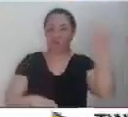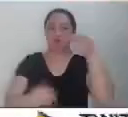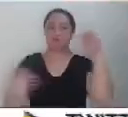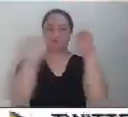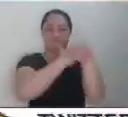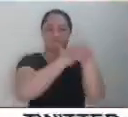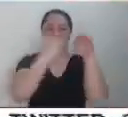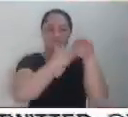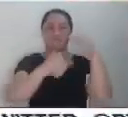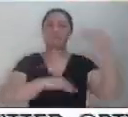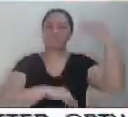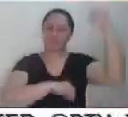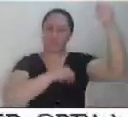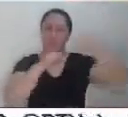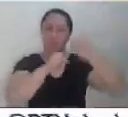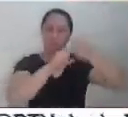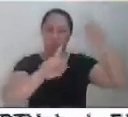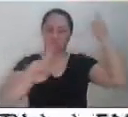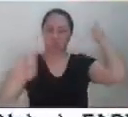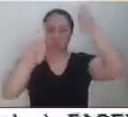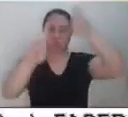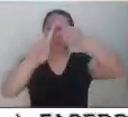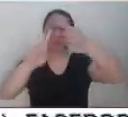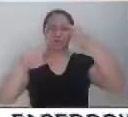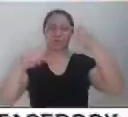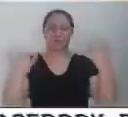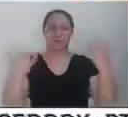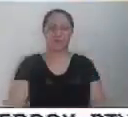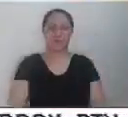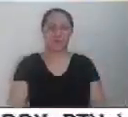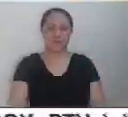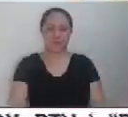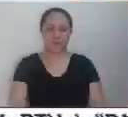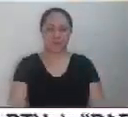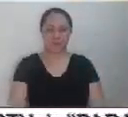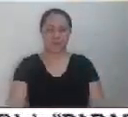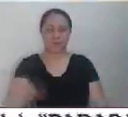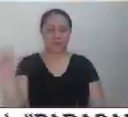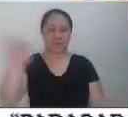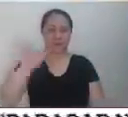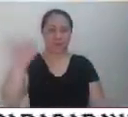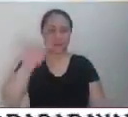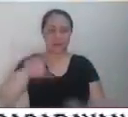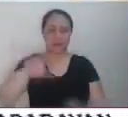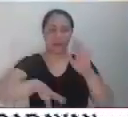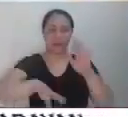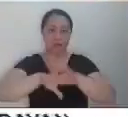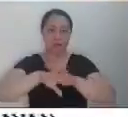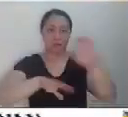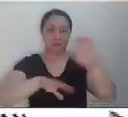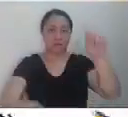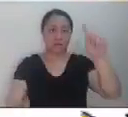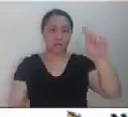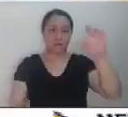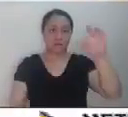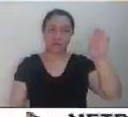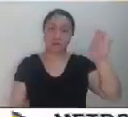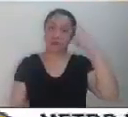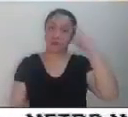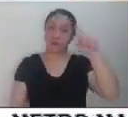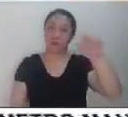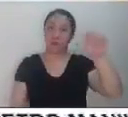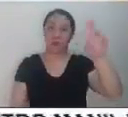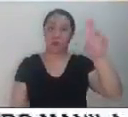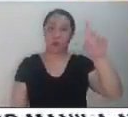Isang coach up, yung waiting time po nila. Ano po bang advice sa mga motorista na magpa-appointment para mas maging mabilis po yung pagpapakabit po nila